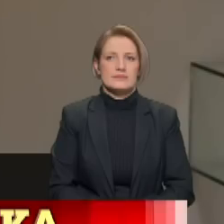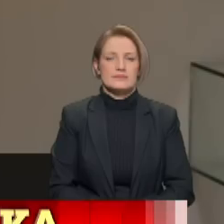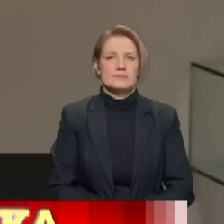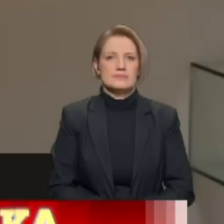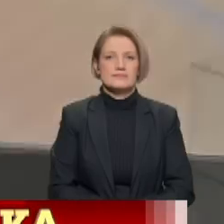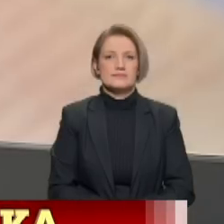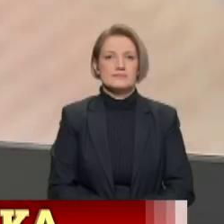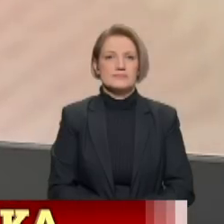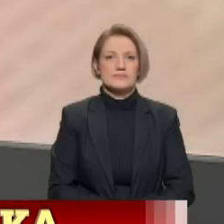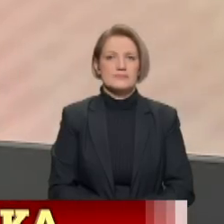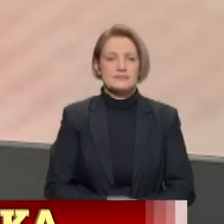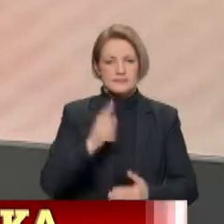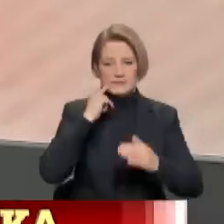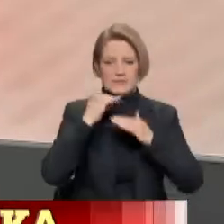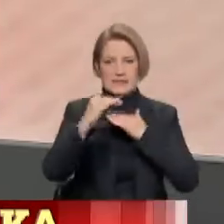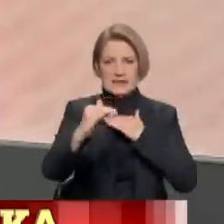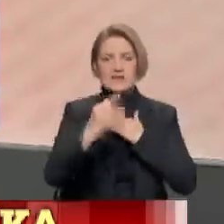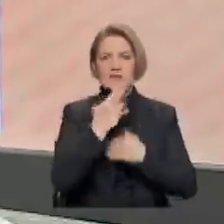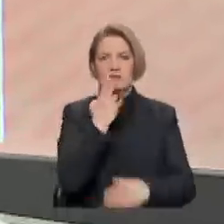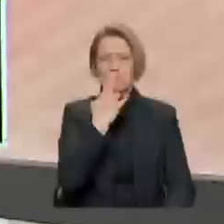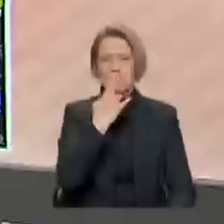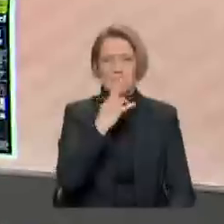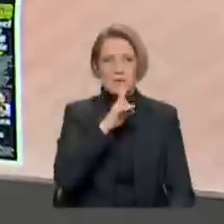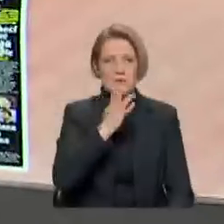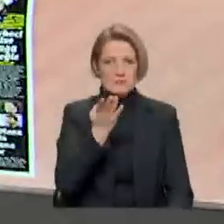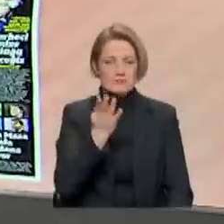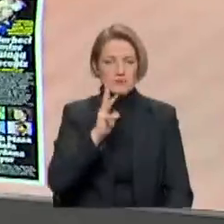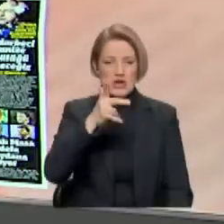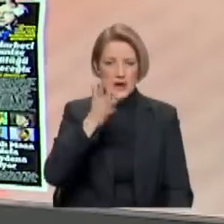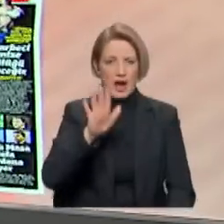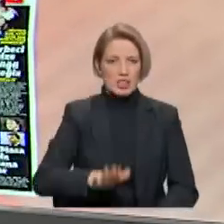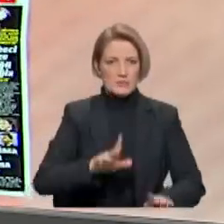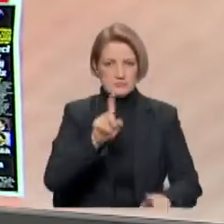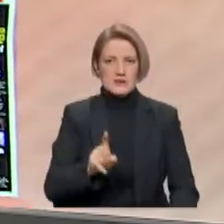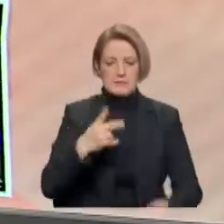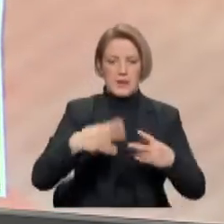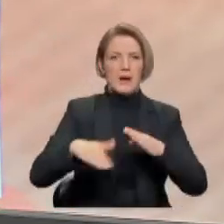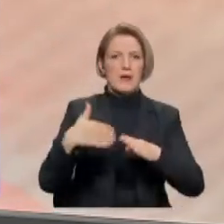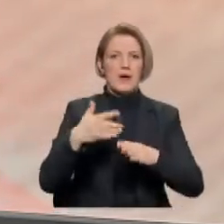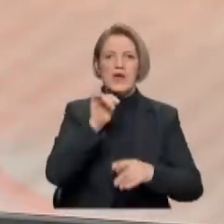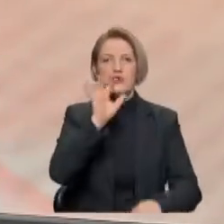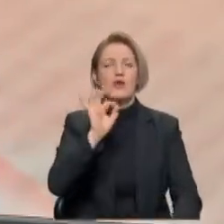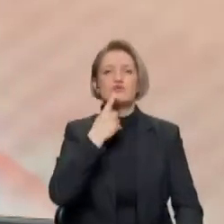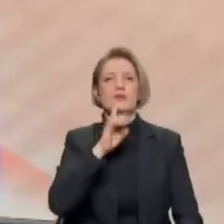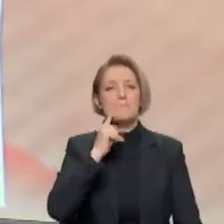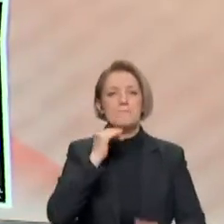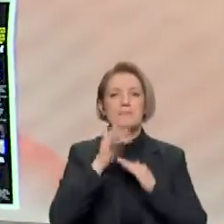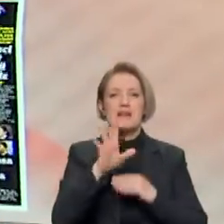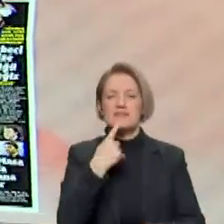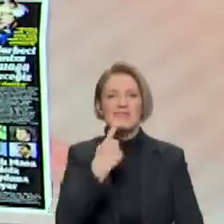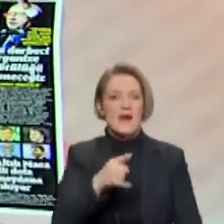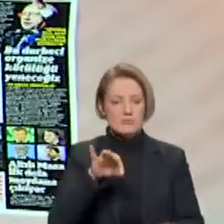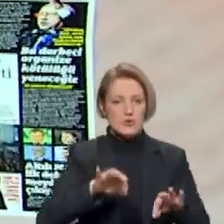sürüklüyor. Milletin sözünün hükmü mü kaldı diye mesajlar geliyor. Hiç öyle söylemeyin. Millet ne der